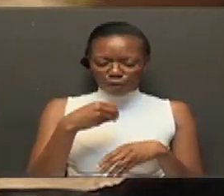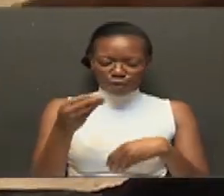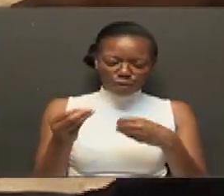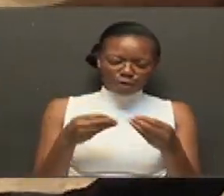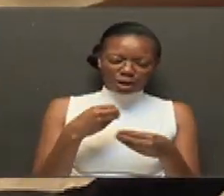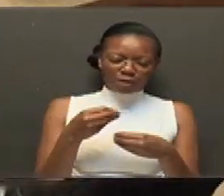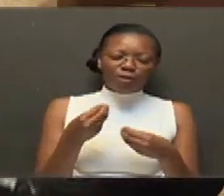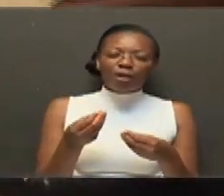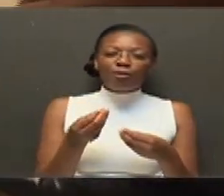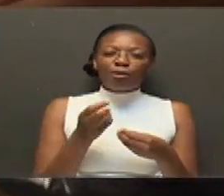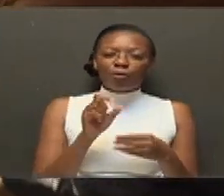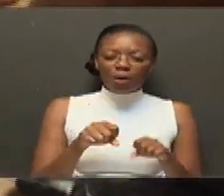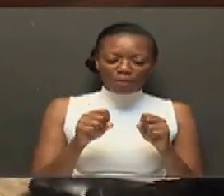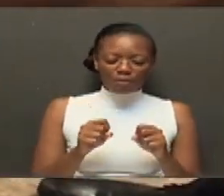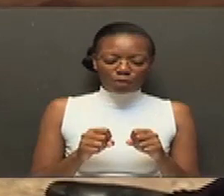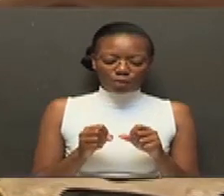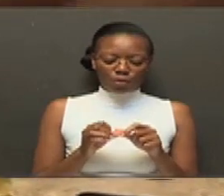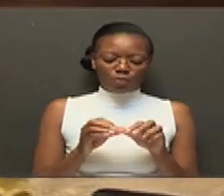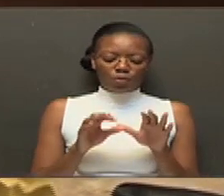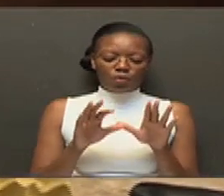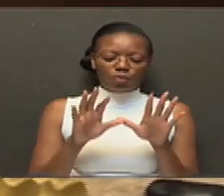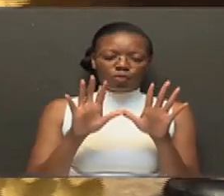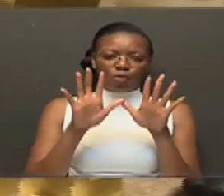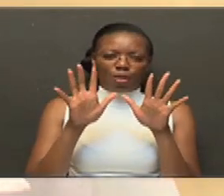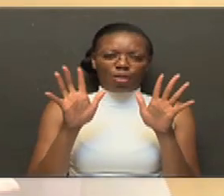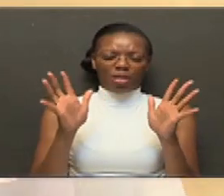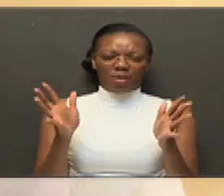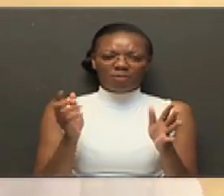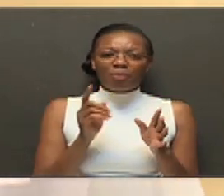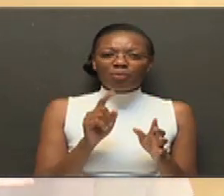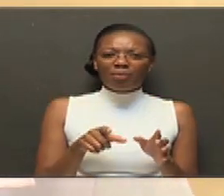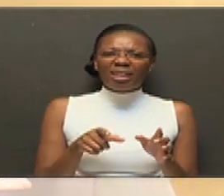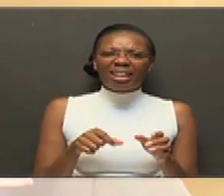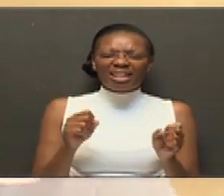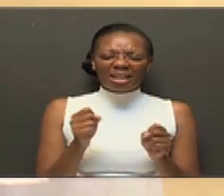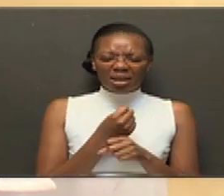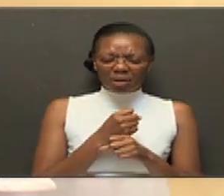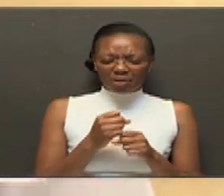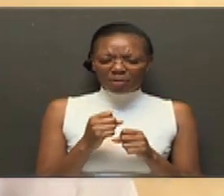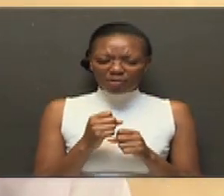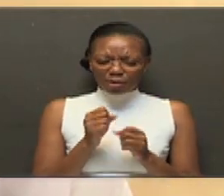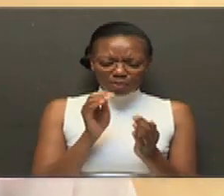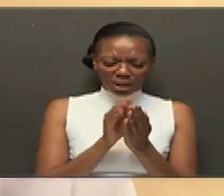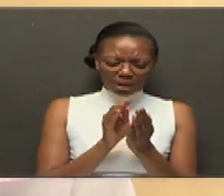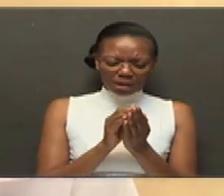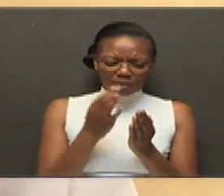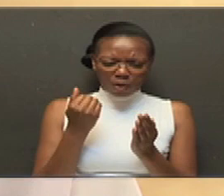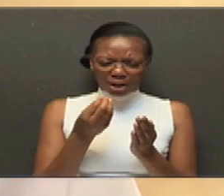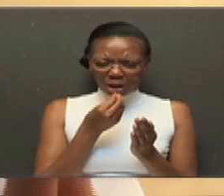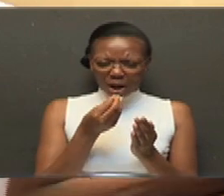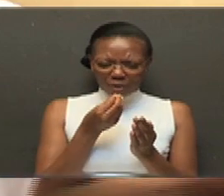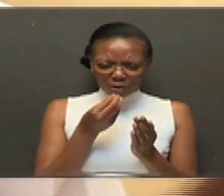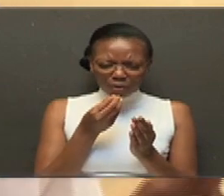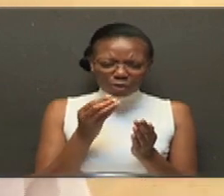speciali ili wakue wakimo na kuwa wakubwa. Hawana shida ati watakula chakula fulani, lakini tumefanya utafiti